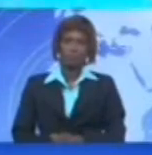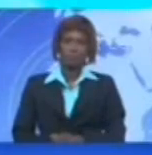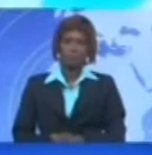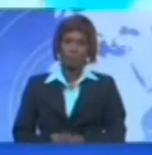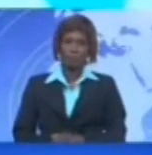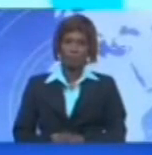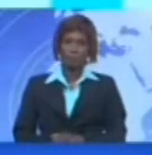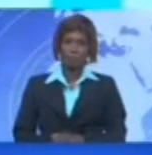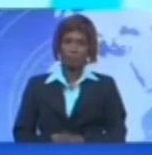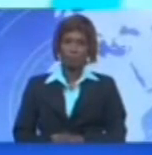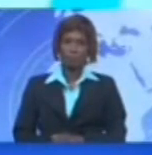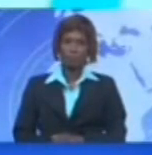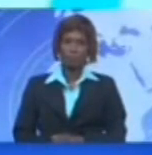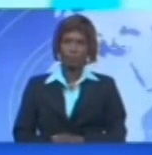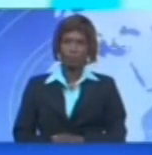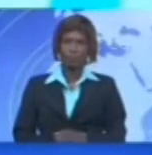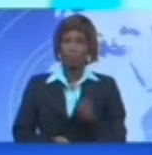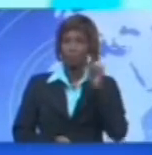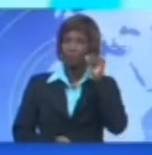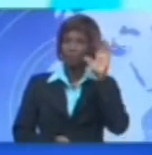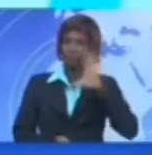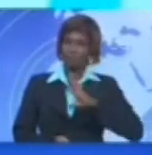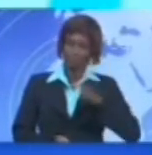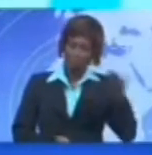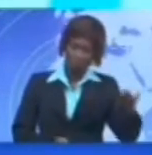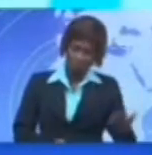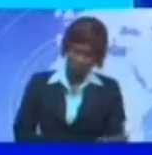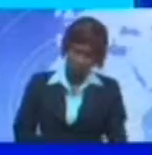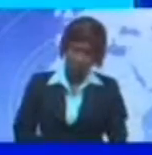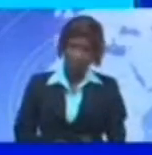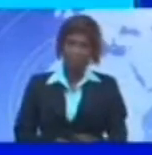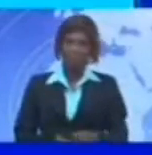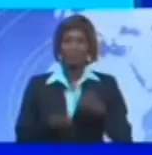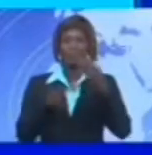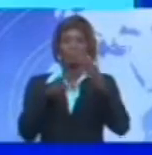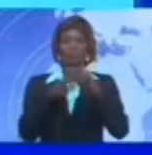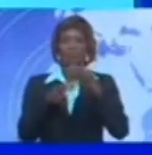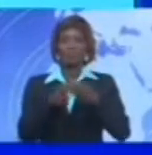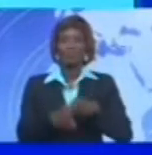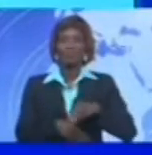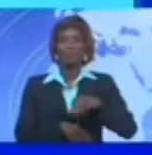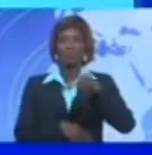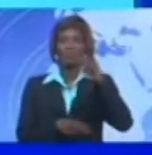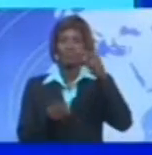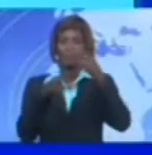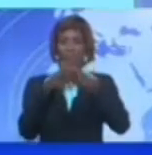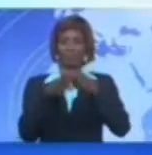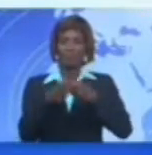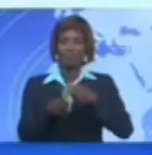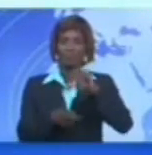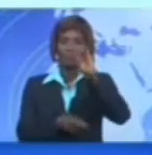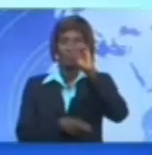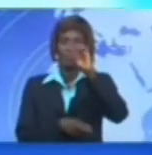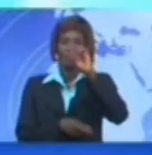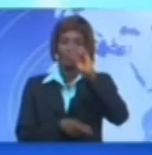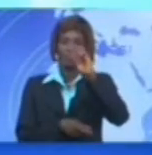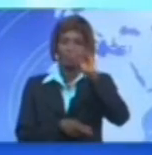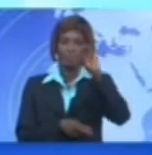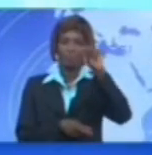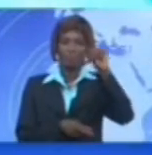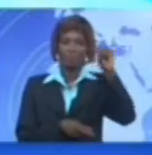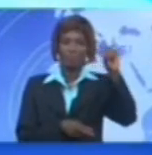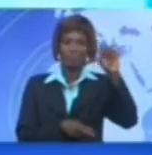Un invité sur ce plateau, nous recevons Emma Stella Likasa, promotrice de la structure